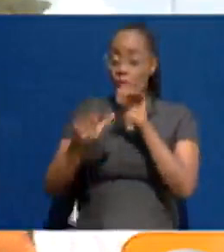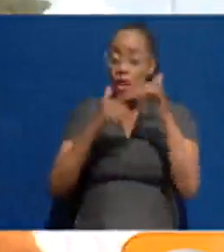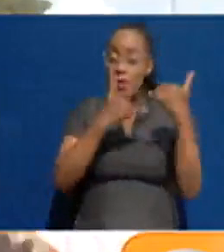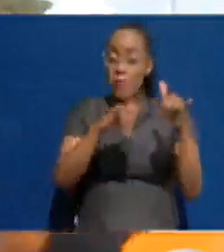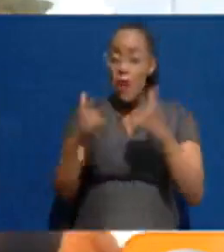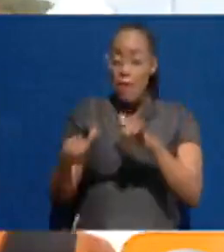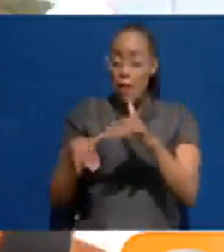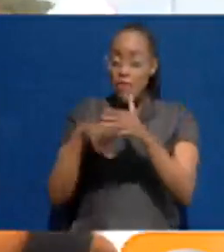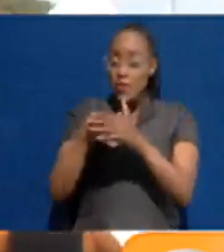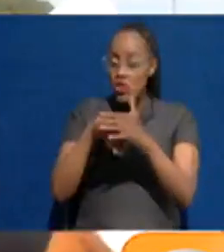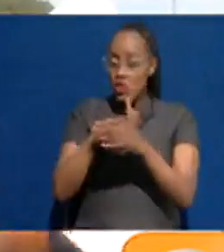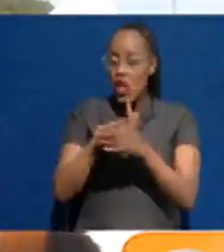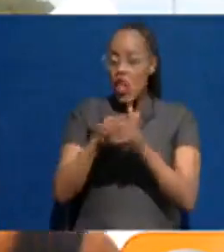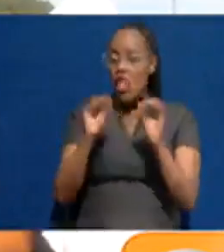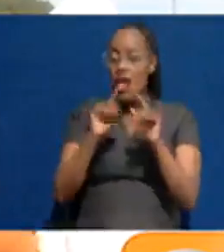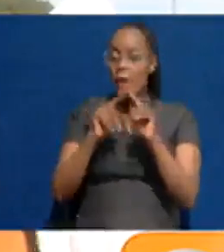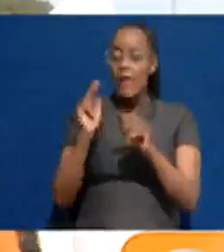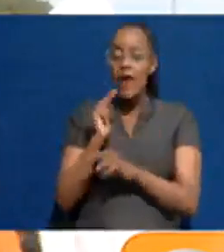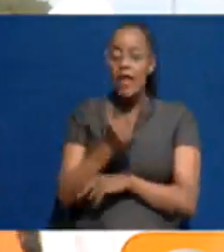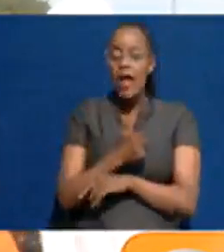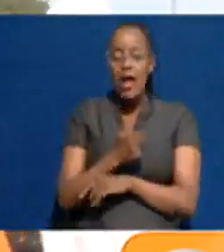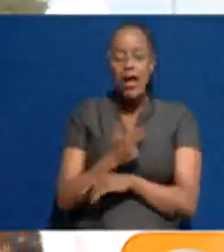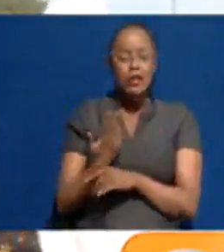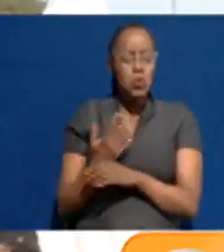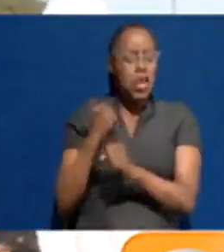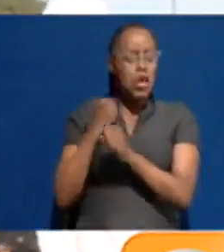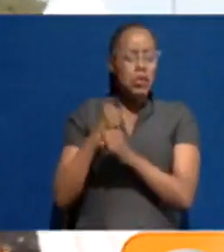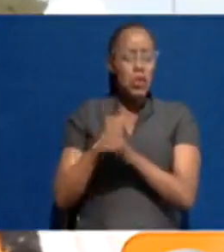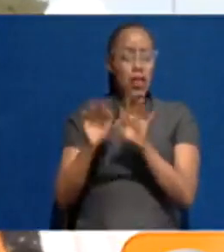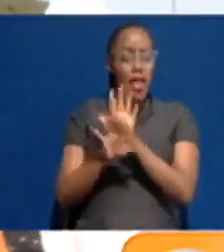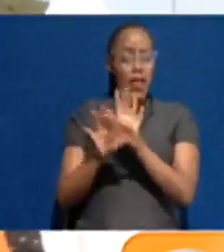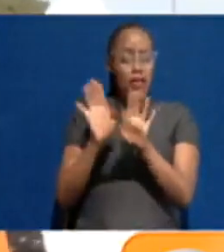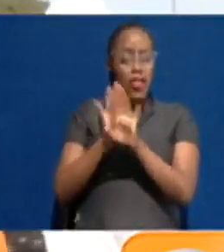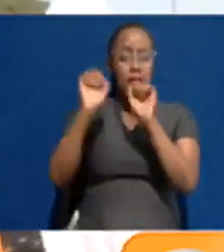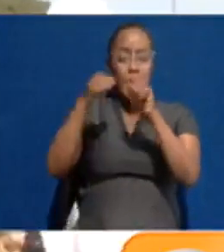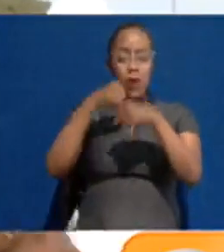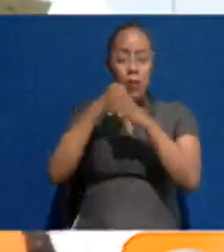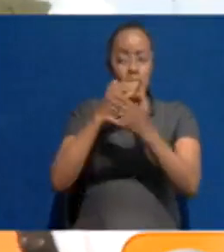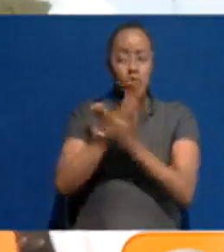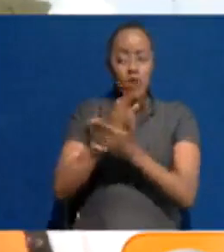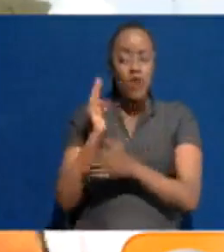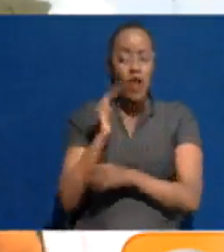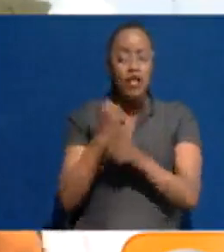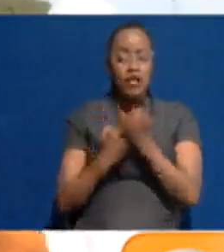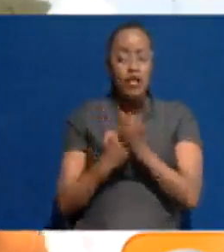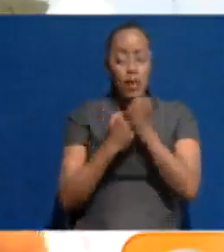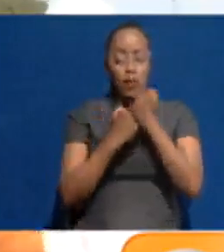mpira, lakini sisi tumevunja rekodi, tumehakikisha kwamba tuna